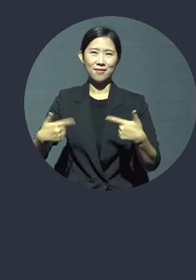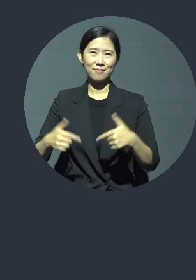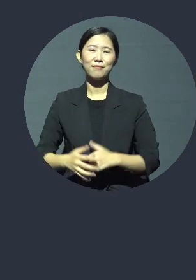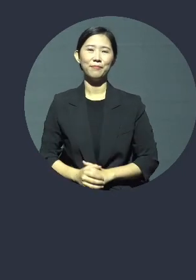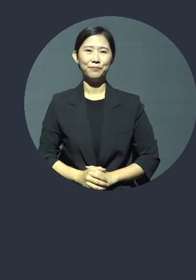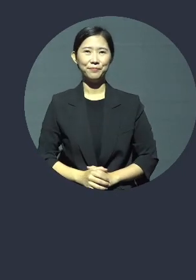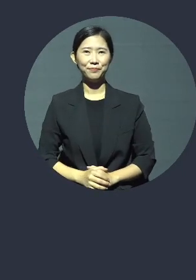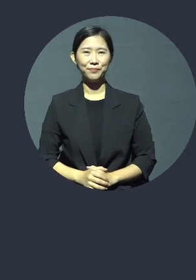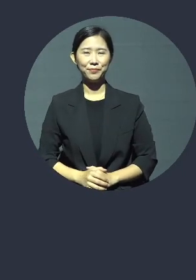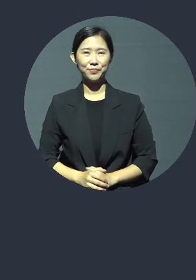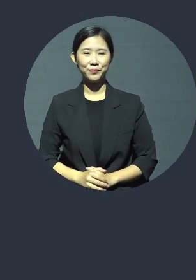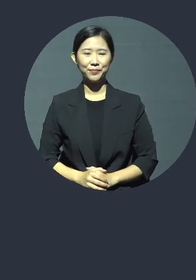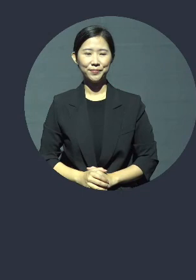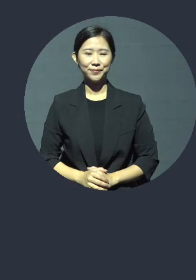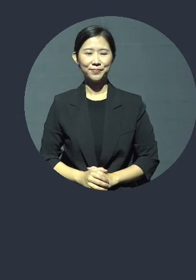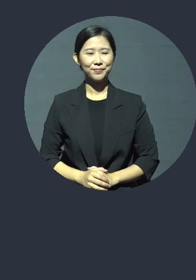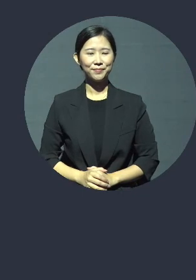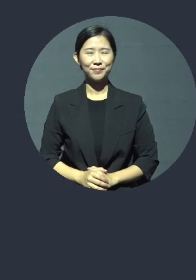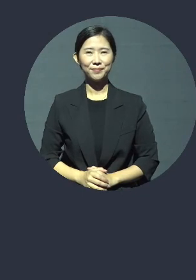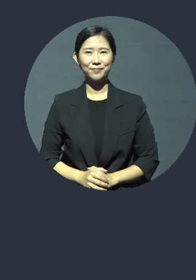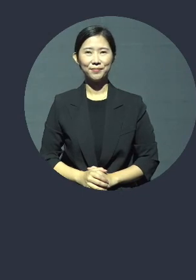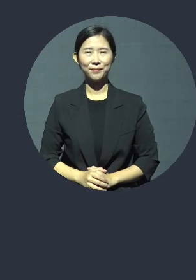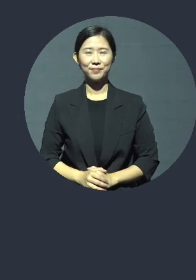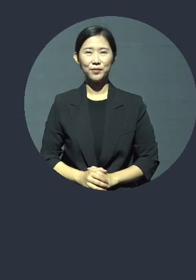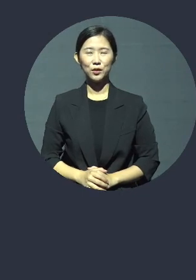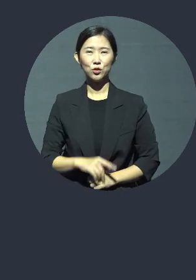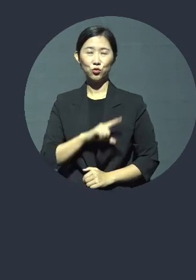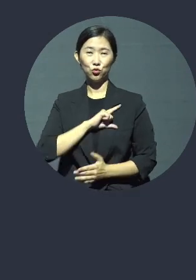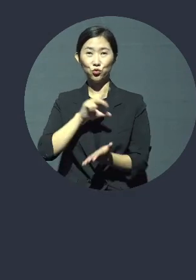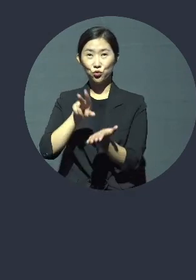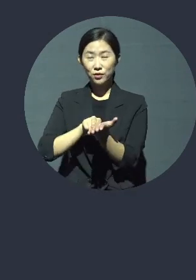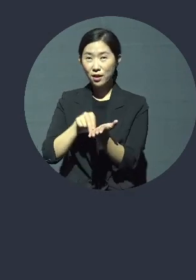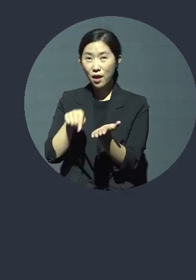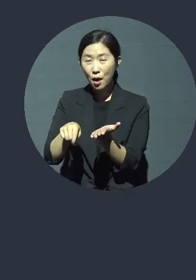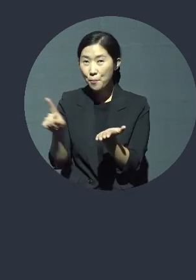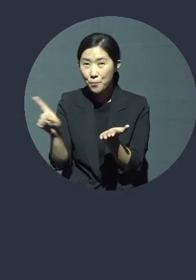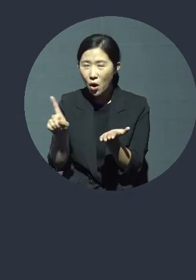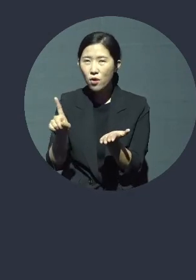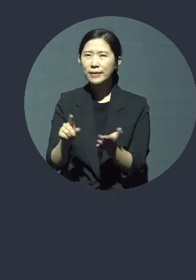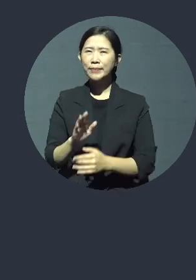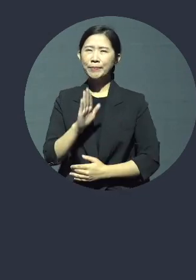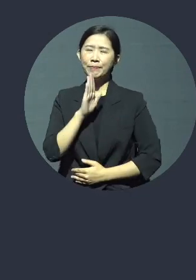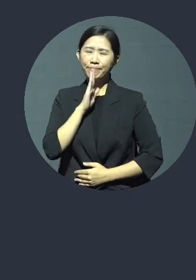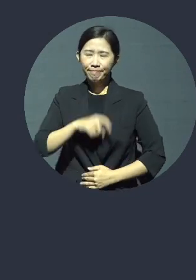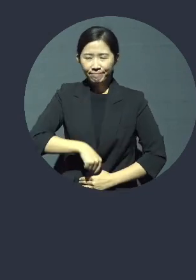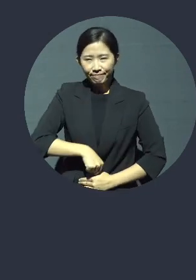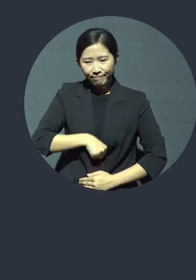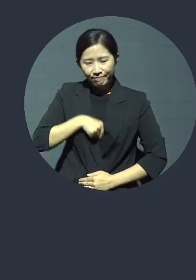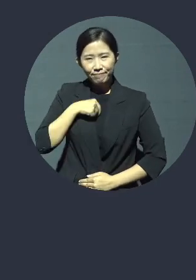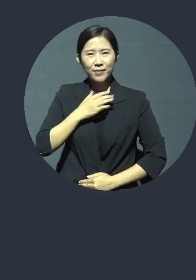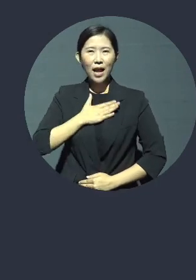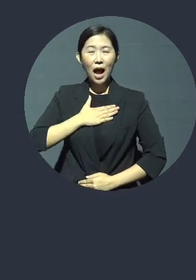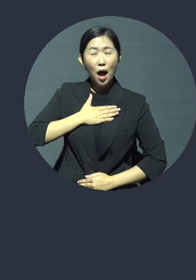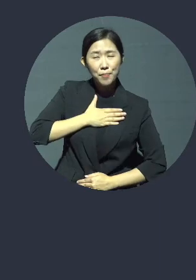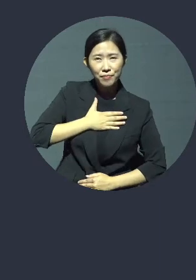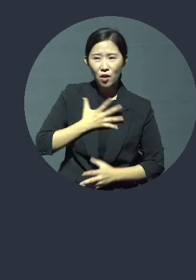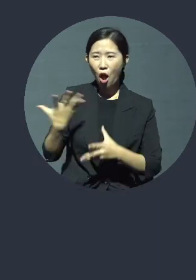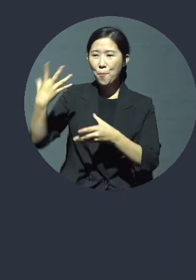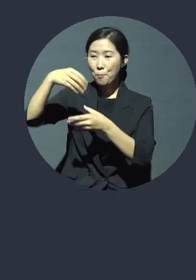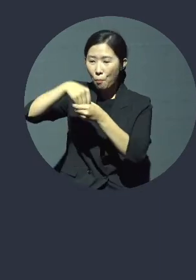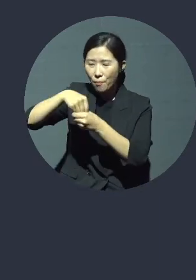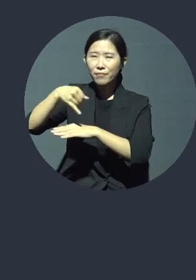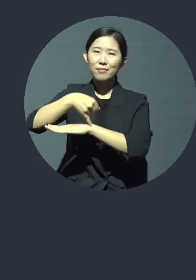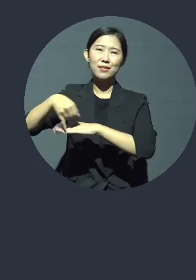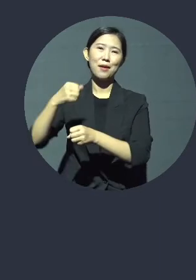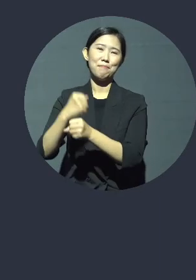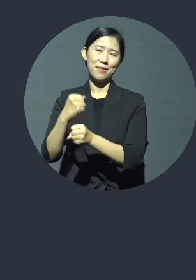저희 슬로건 Be Bold, Resonate with Soul은 진정성과 감성적인 울림을 디자인에 불어넣자는 의미입니다.